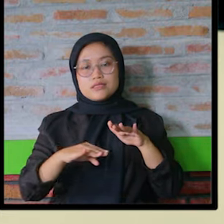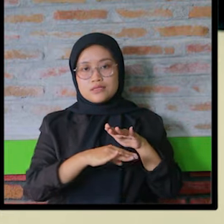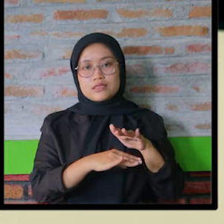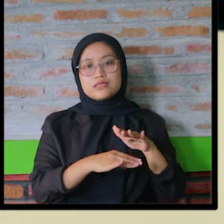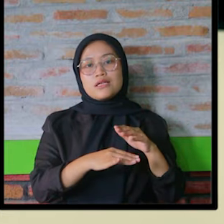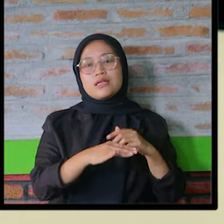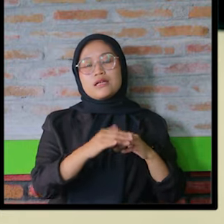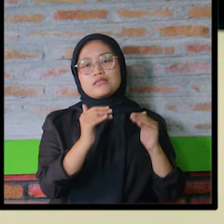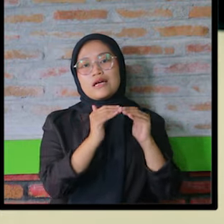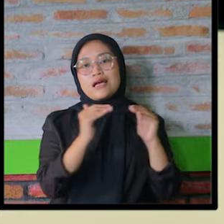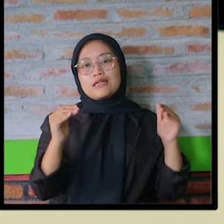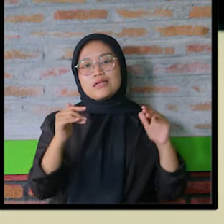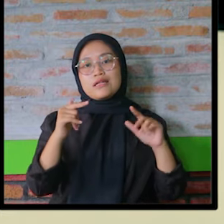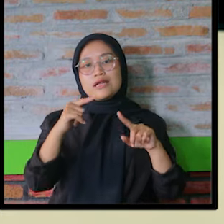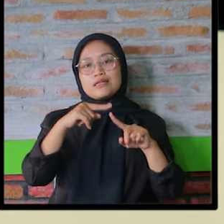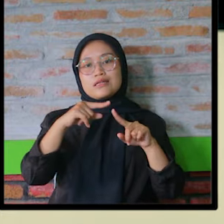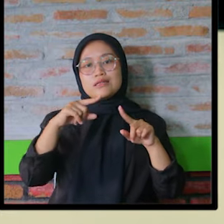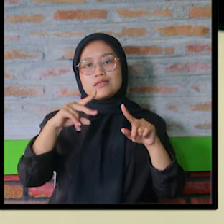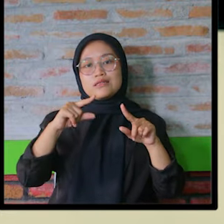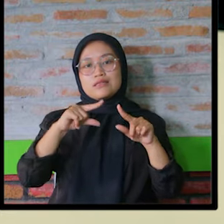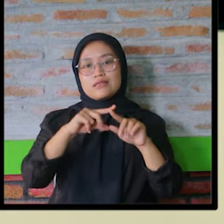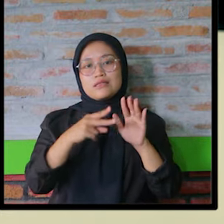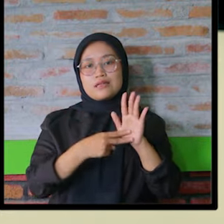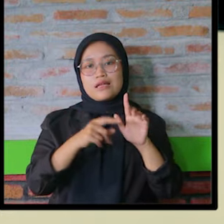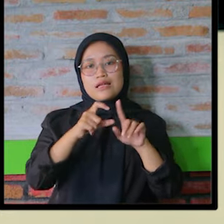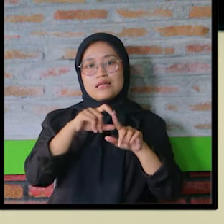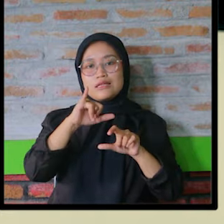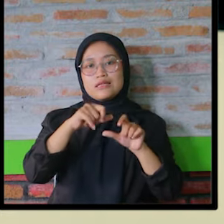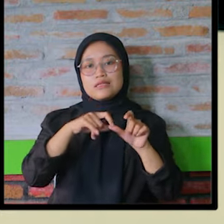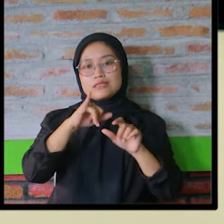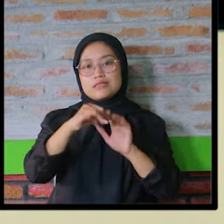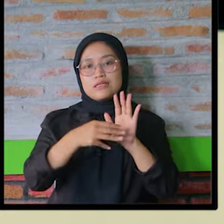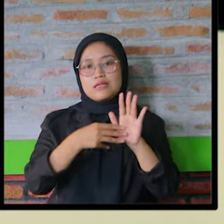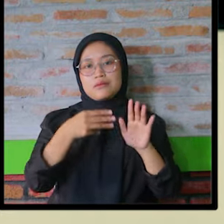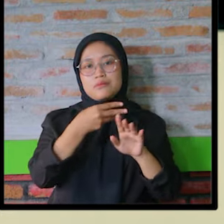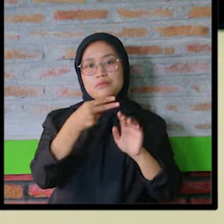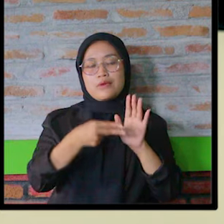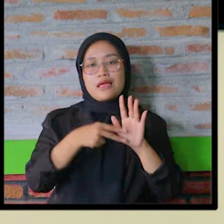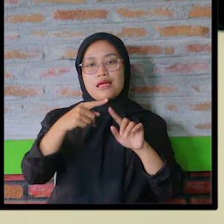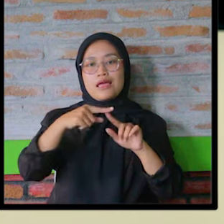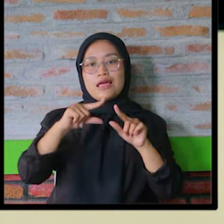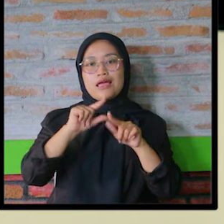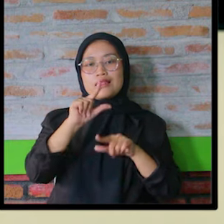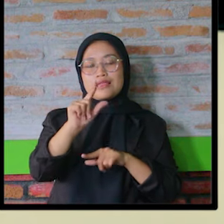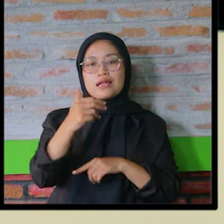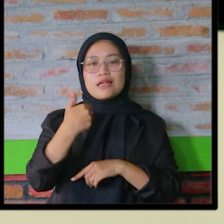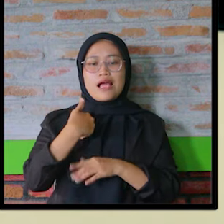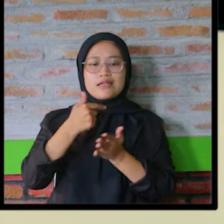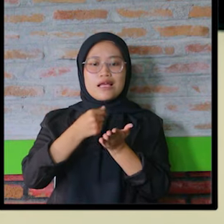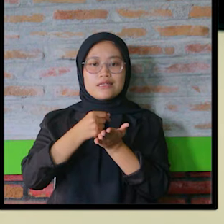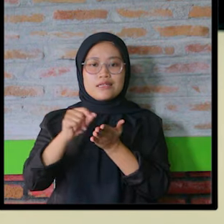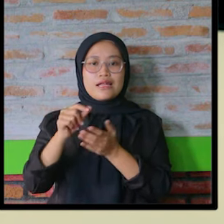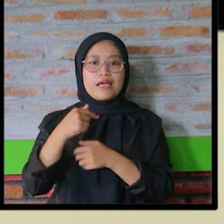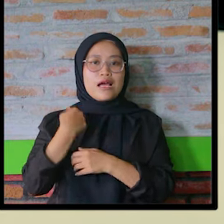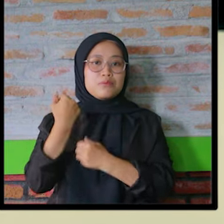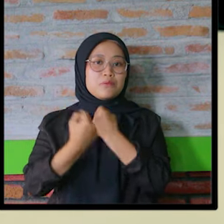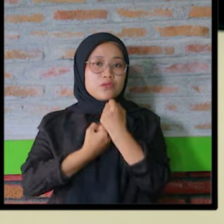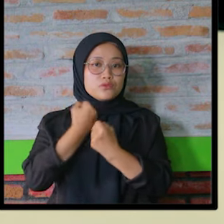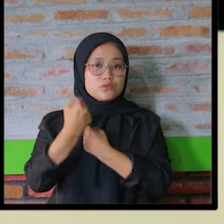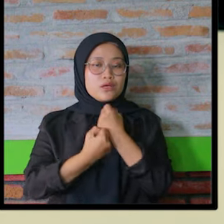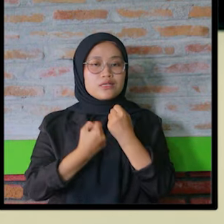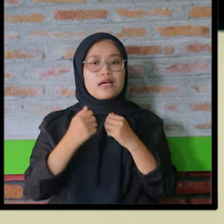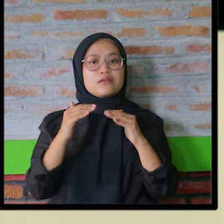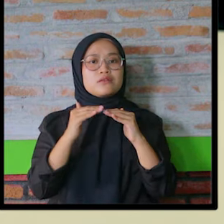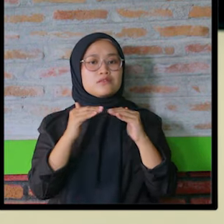ada nilai yang kita perjuangkan nilai kesamaan gitu to dan ini harus ada kejujuran gitu